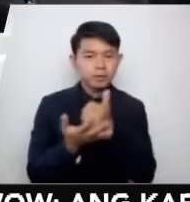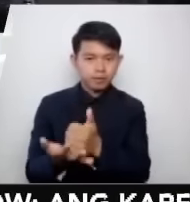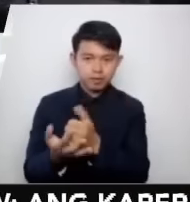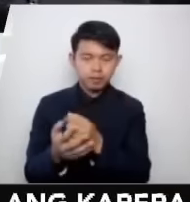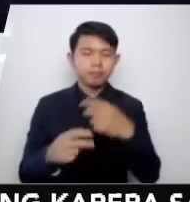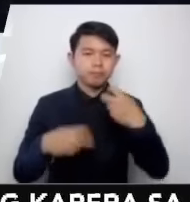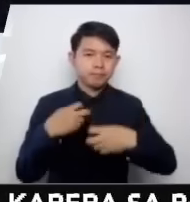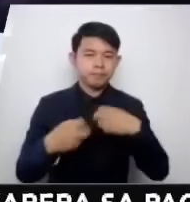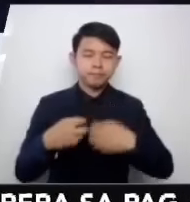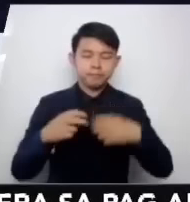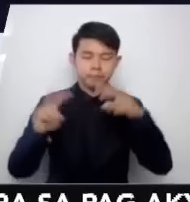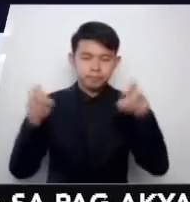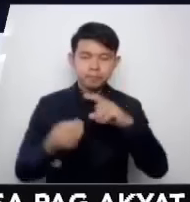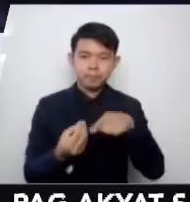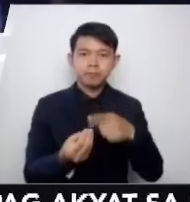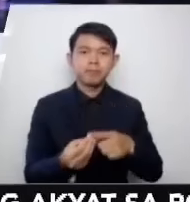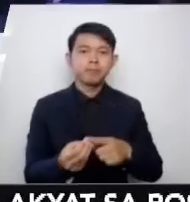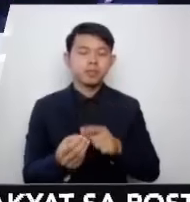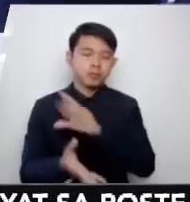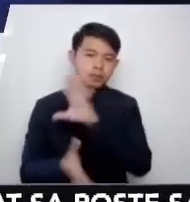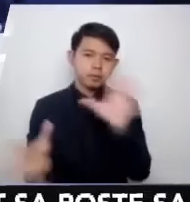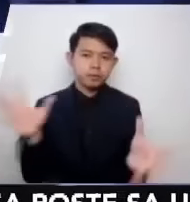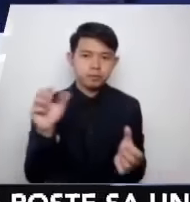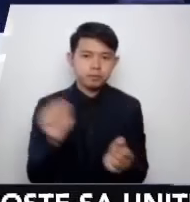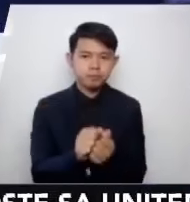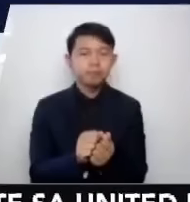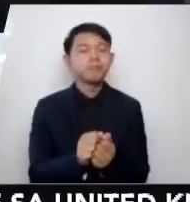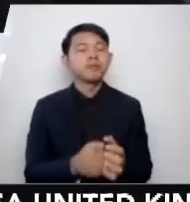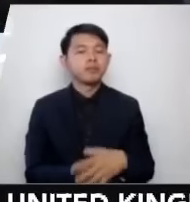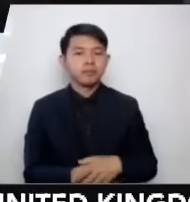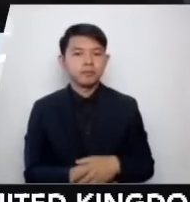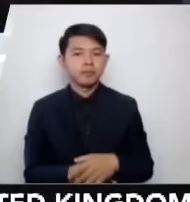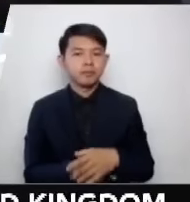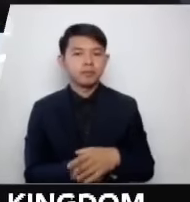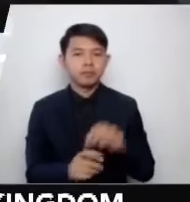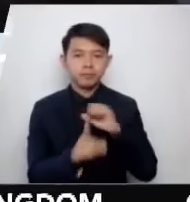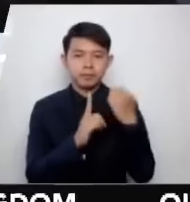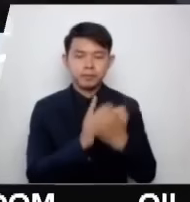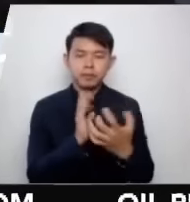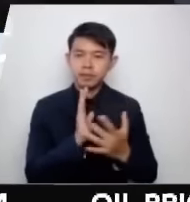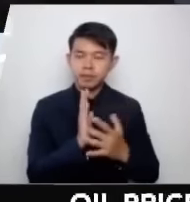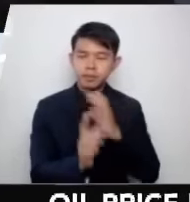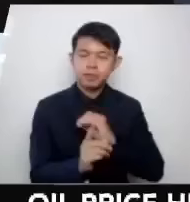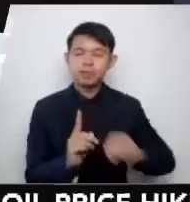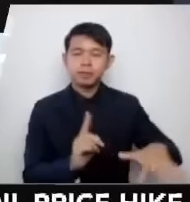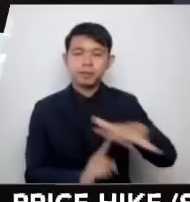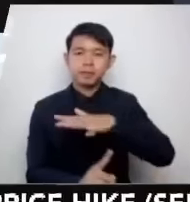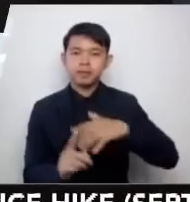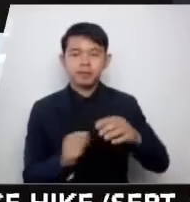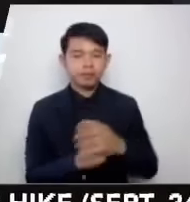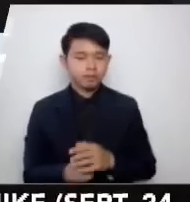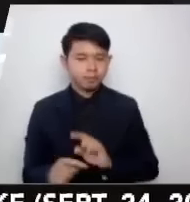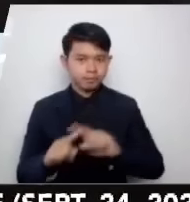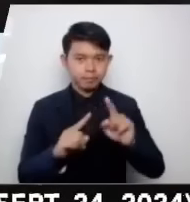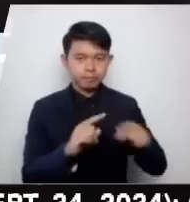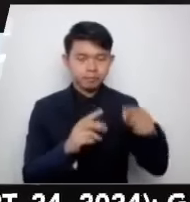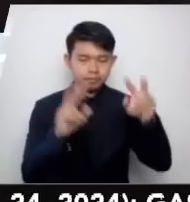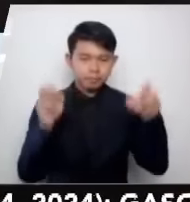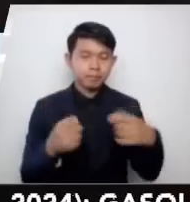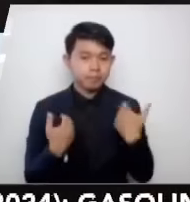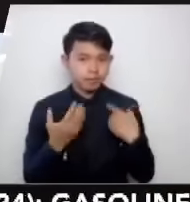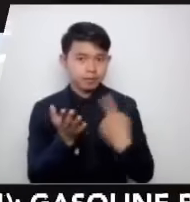climate change, teknolohiya, kalikasan, lipunan at iba pa. Nagkaroon din ng panel discussions kung saan